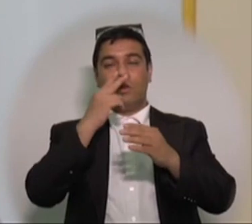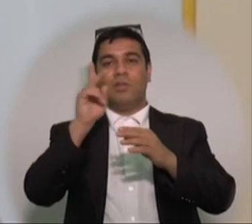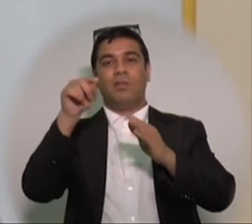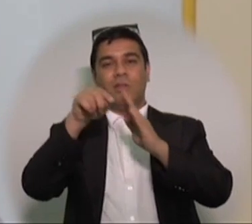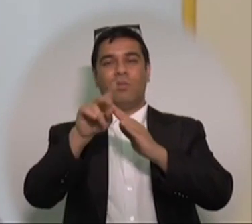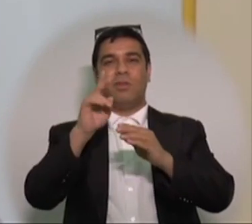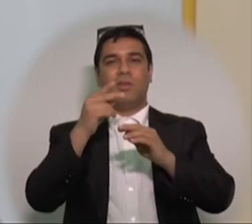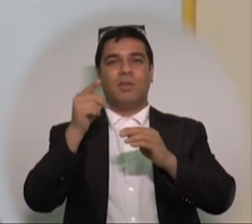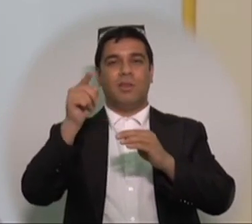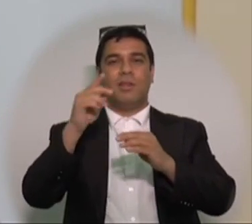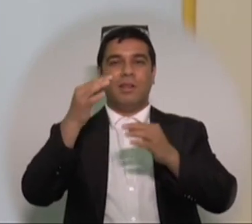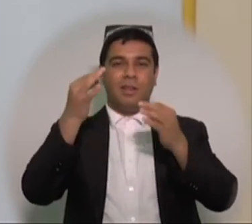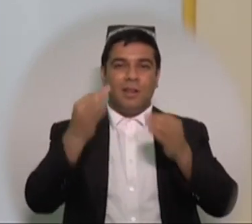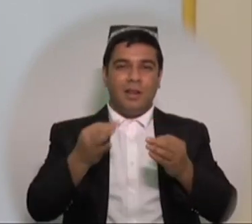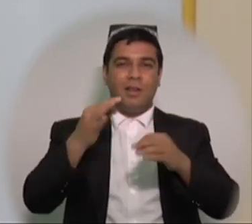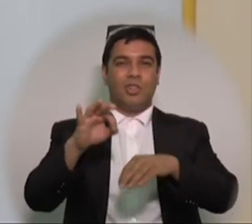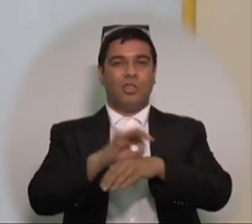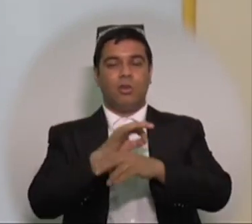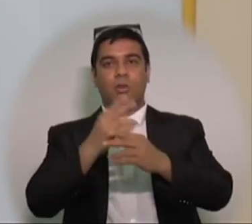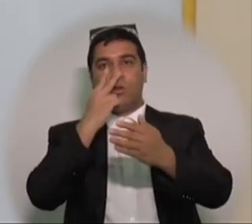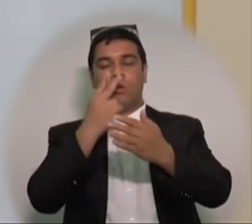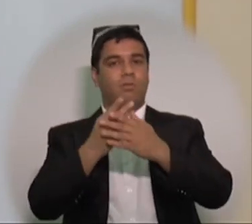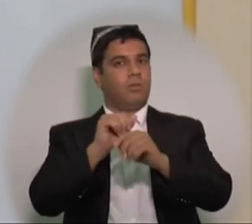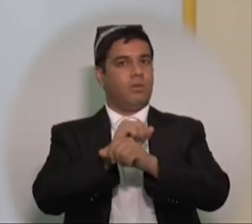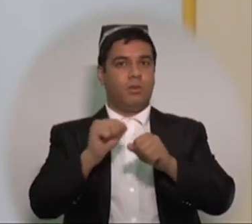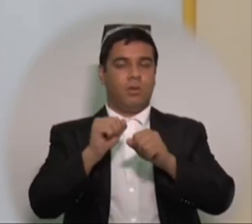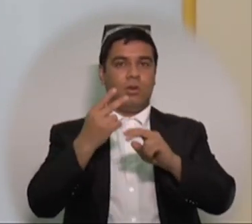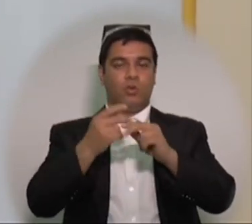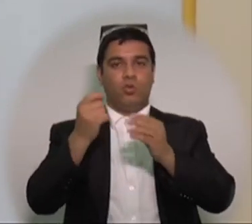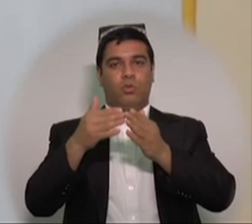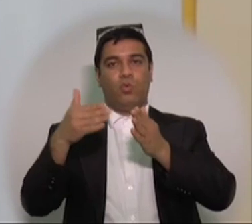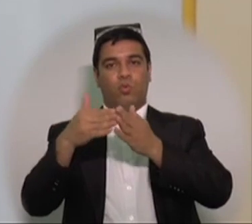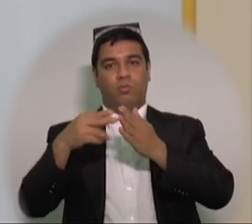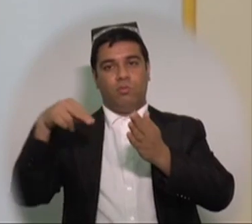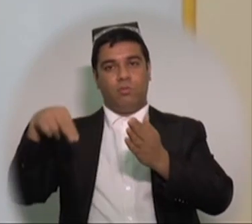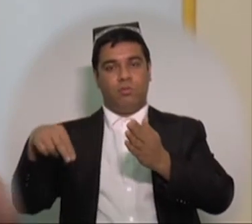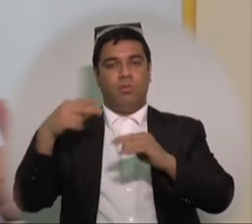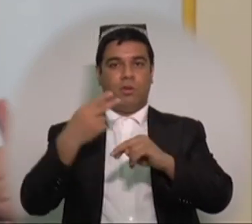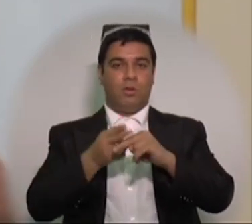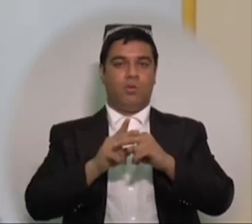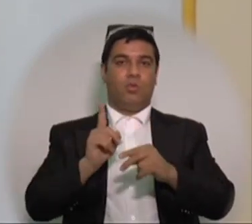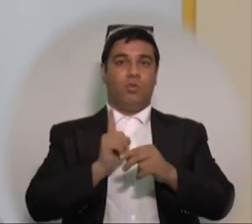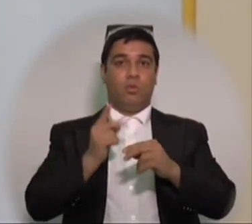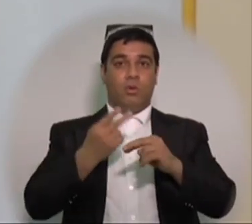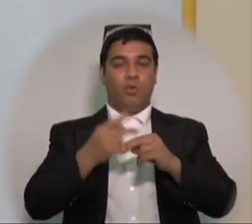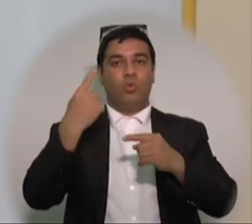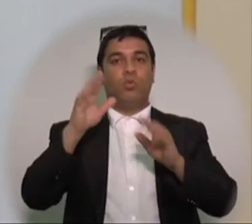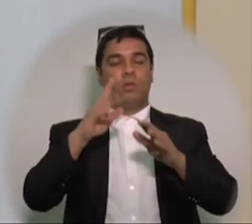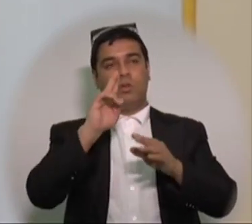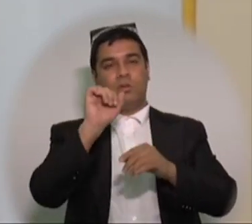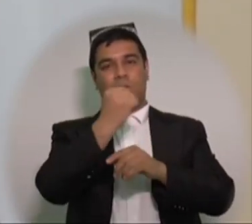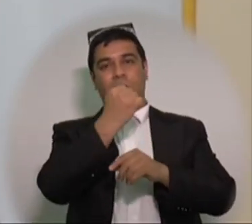haramga kelin kelçekke tozu çıkadan bulmasın, çakır uçunu. Çekege otup başka yaka